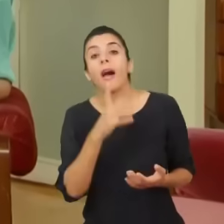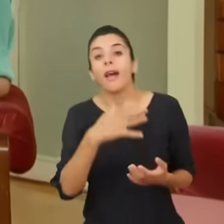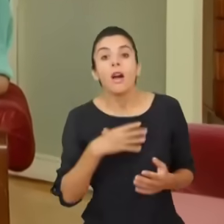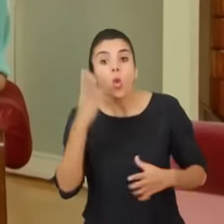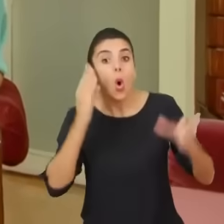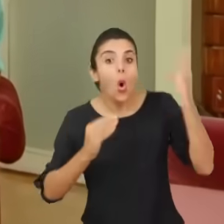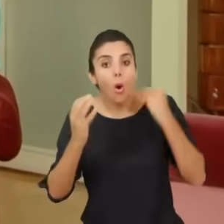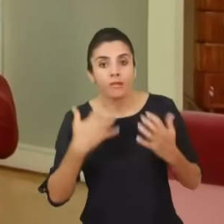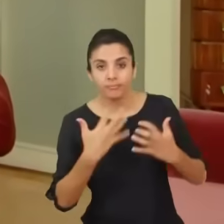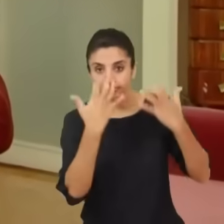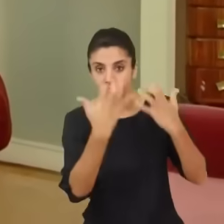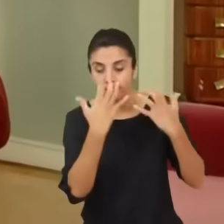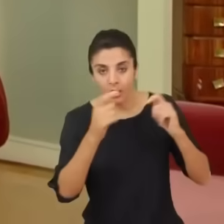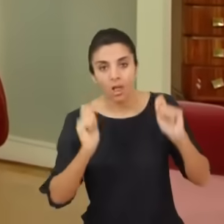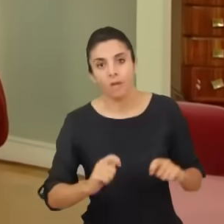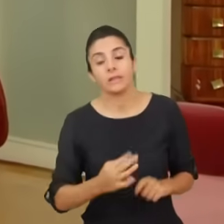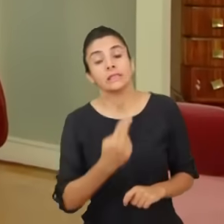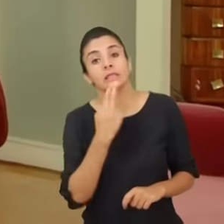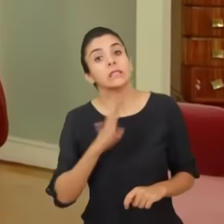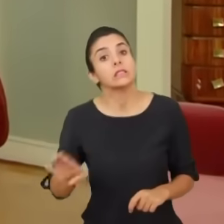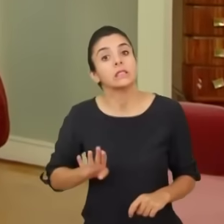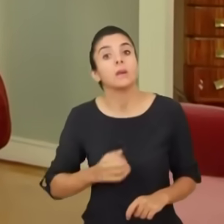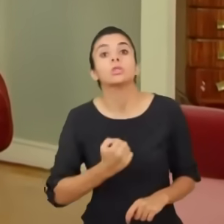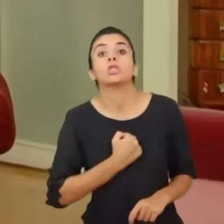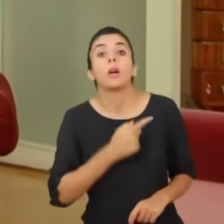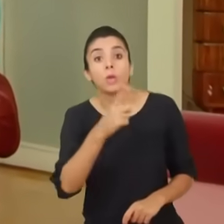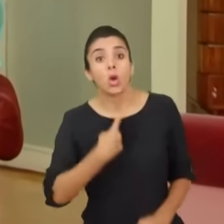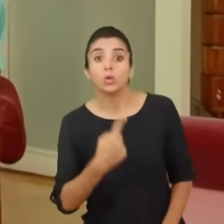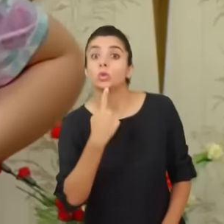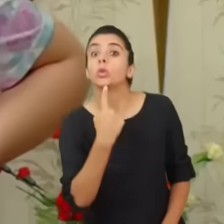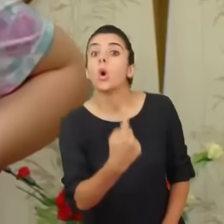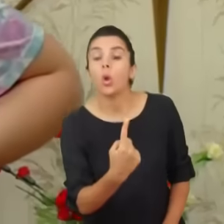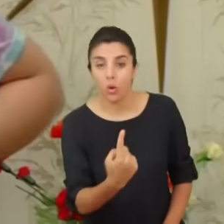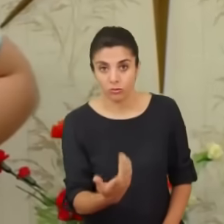Ha kızım, bak kızım sana söylüyorum.